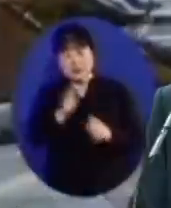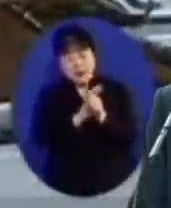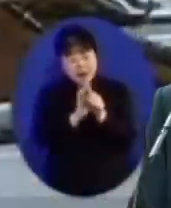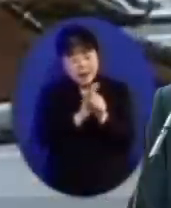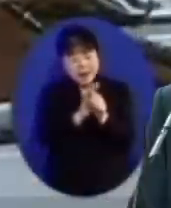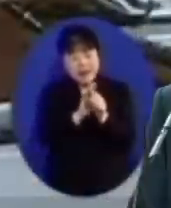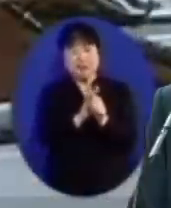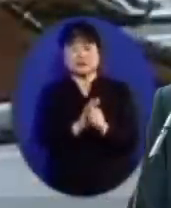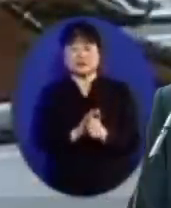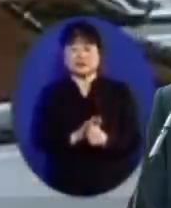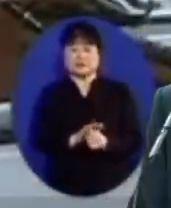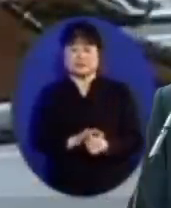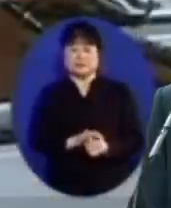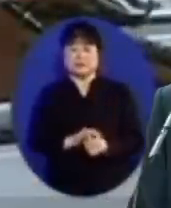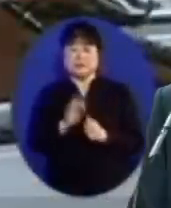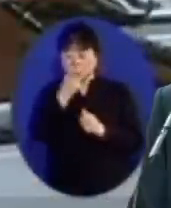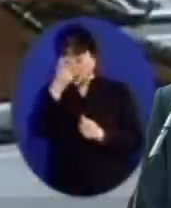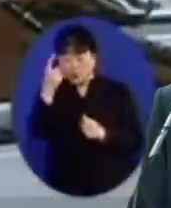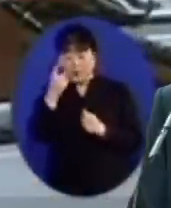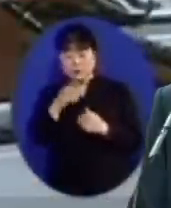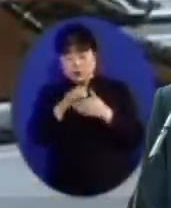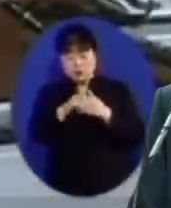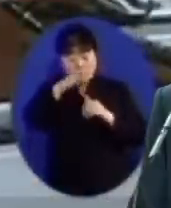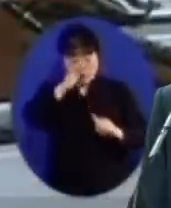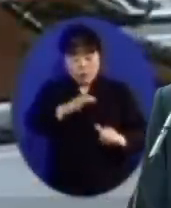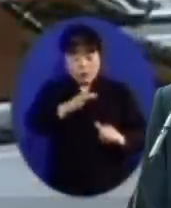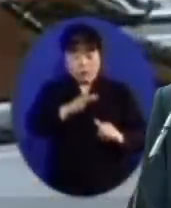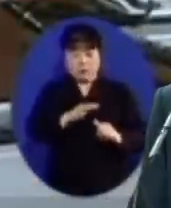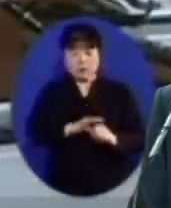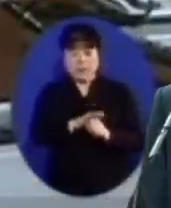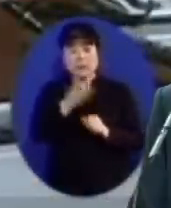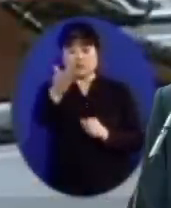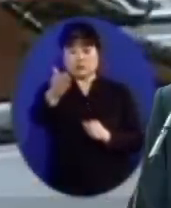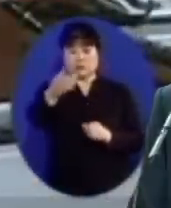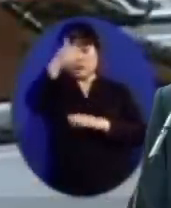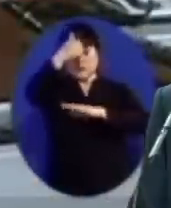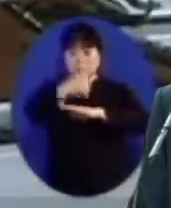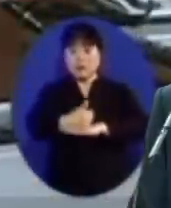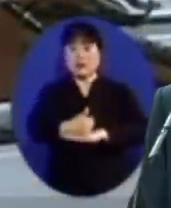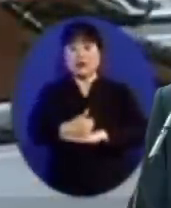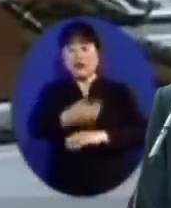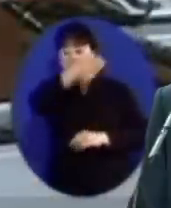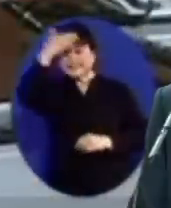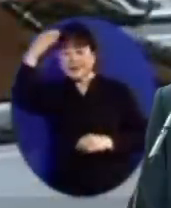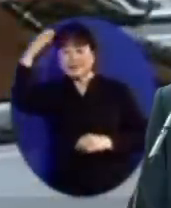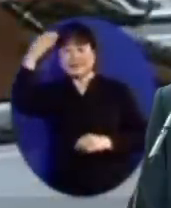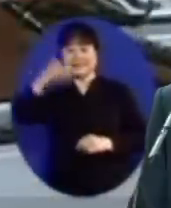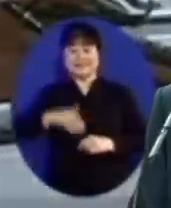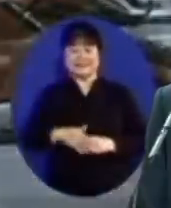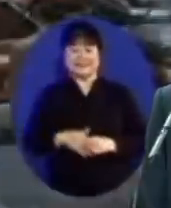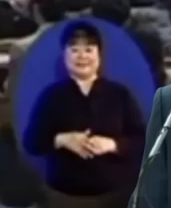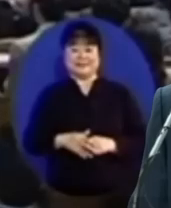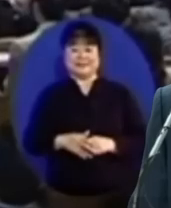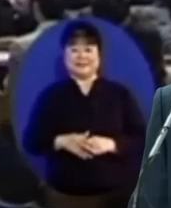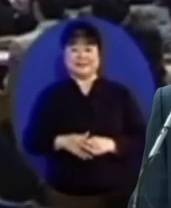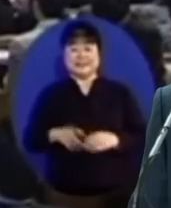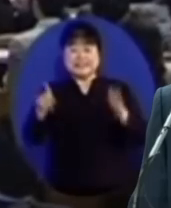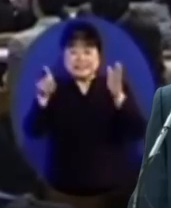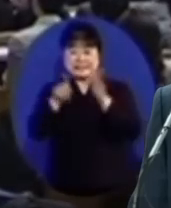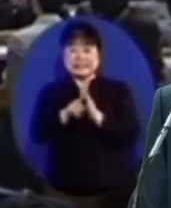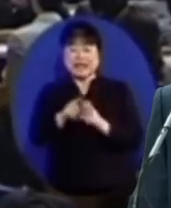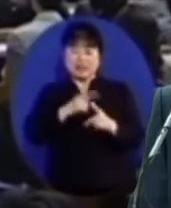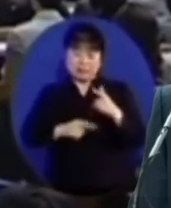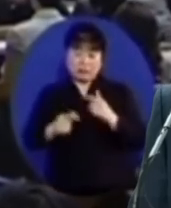감싸주고 치료하고 돌봐주고 기도해주고 동정을 했습니다. 그 결과 그 청년이 신앙에